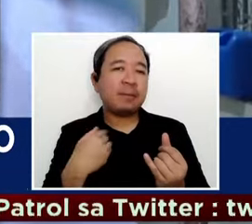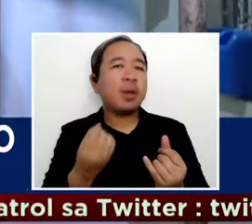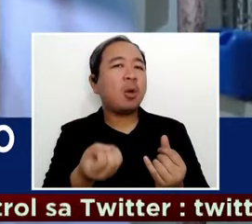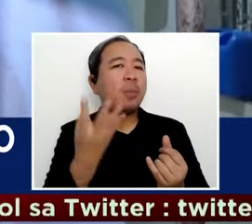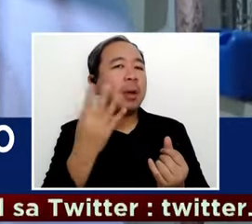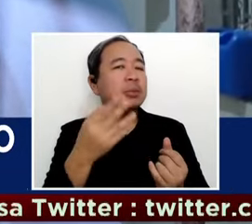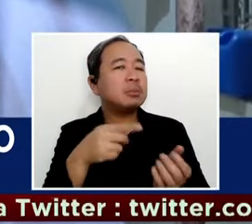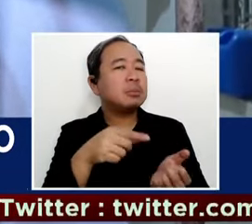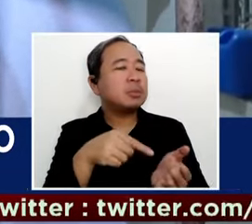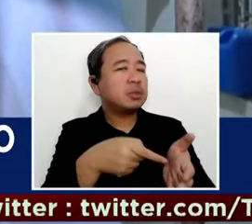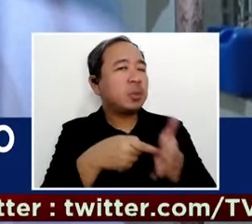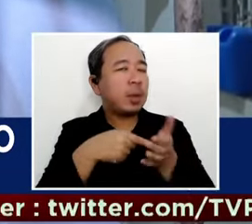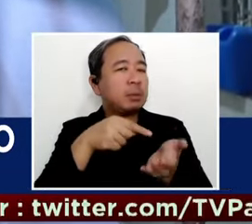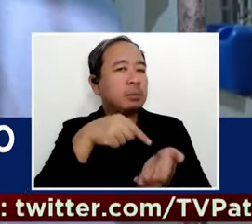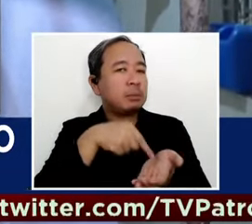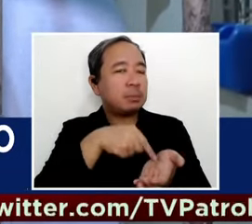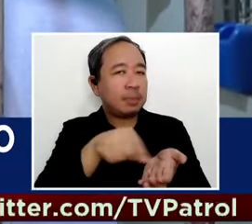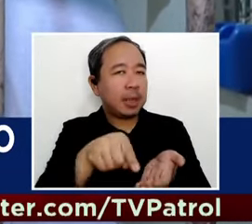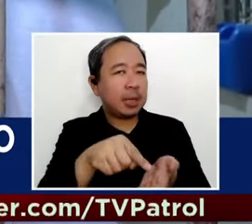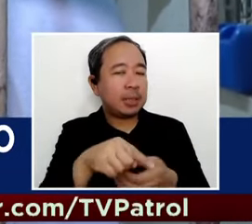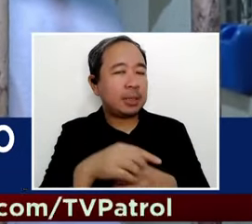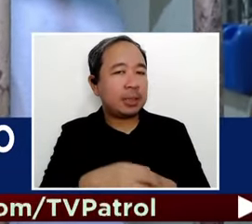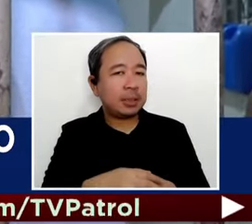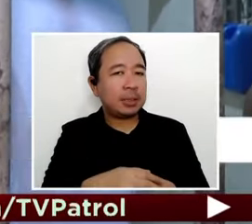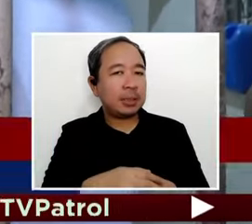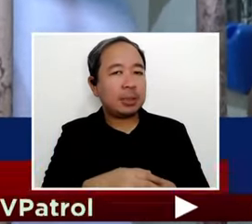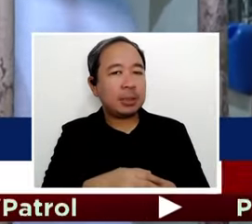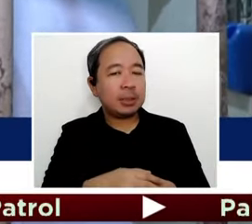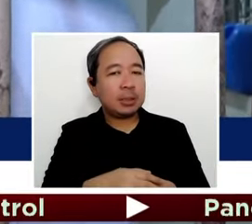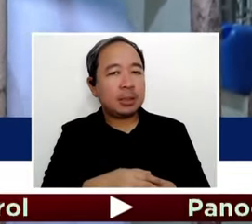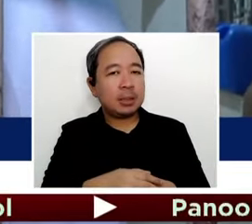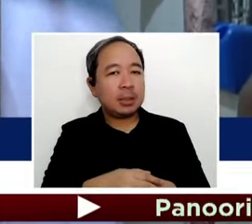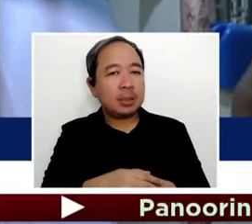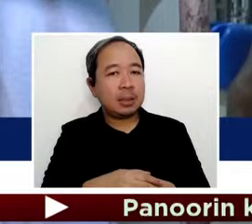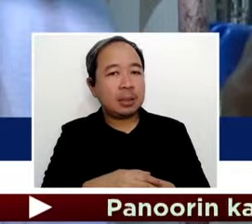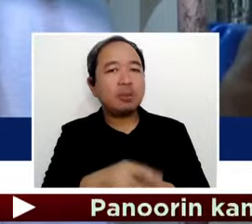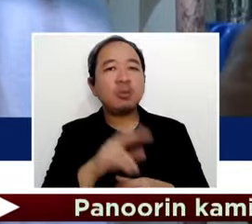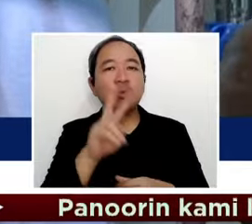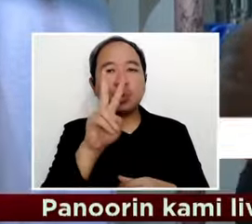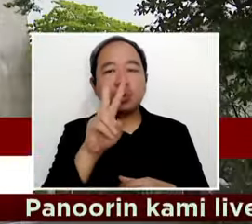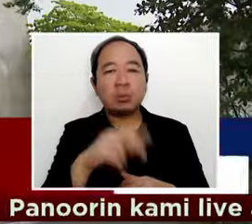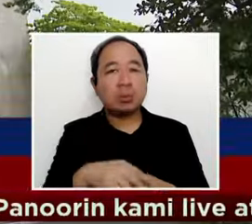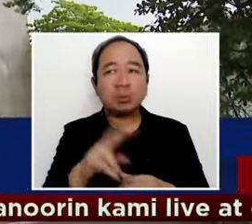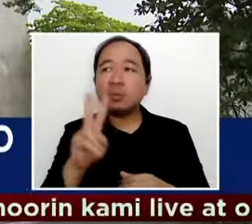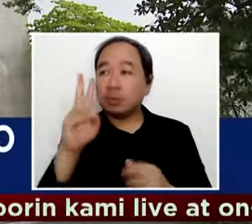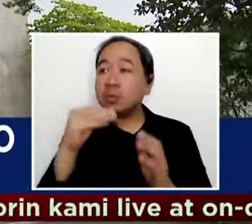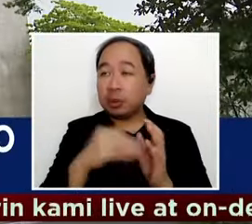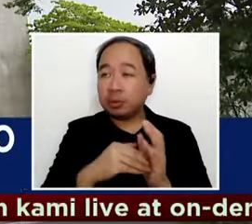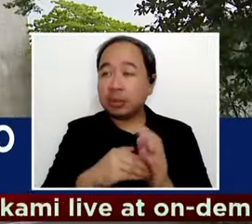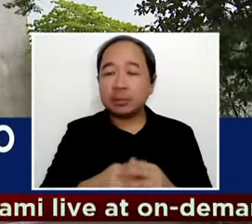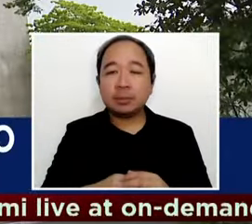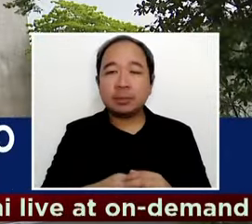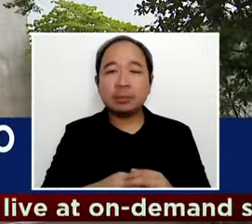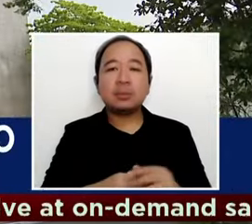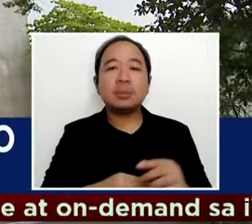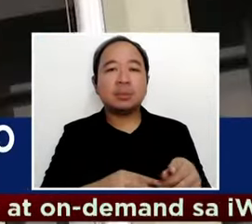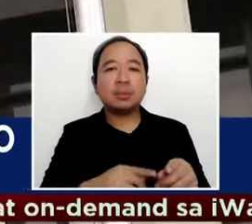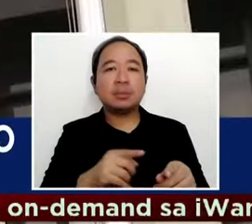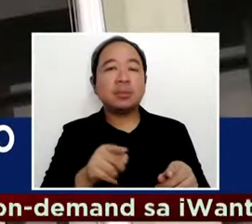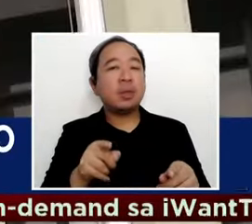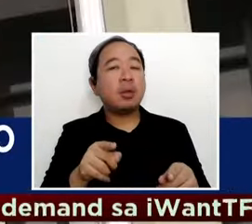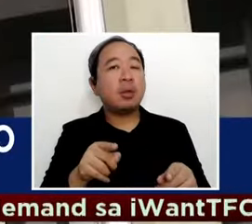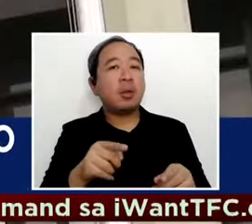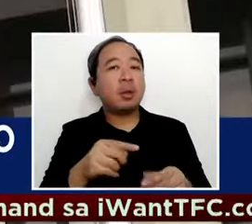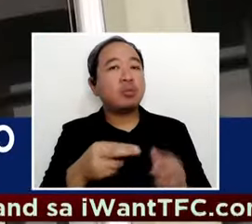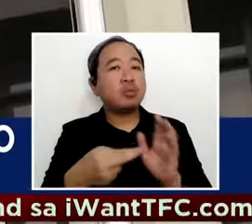nyo nun dun sa tao? Ano, sir? 2,000. Kinumpirma naman ng tagapagsalita ng